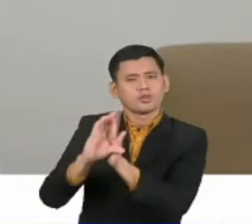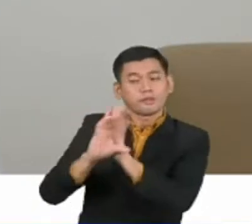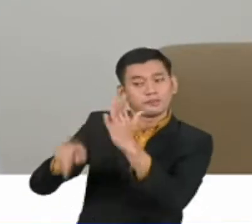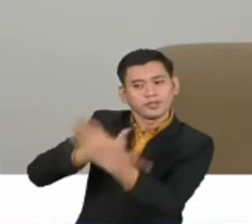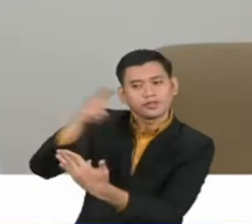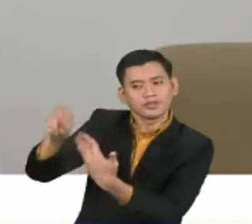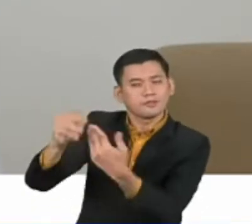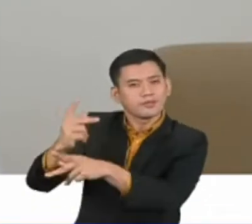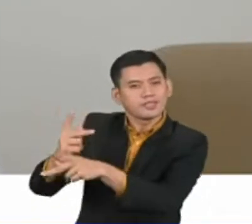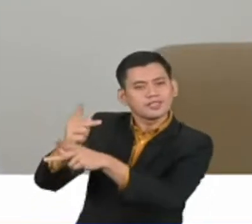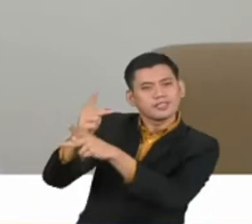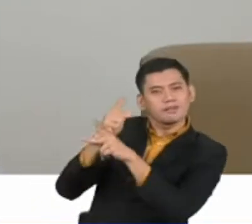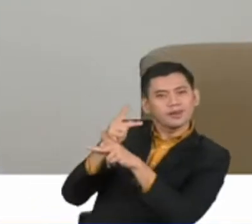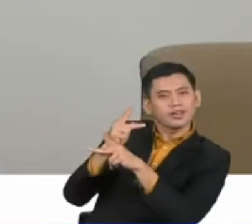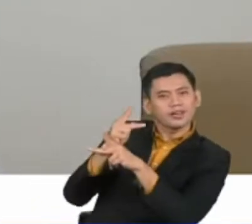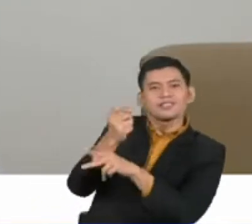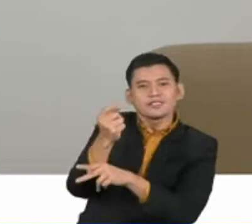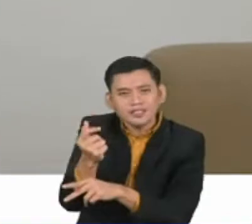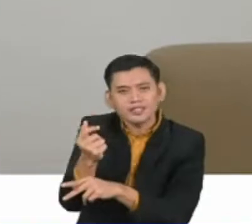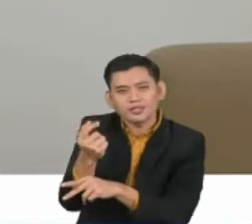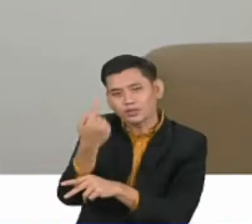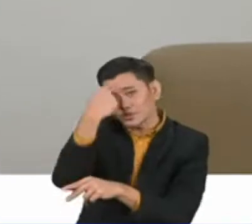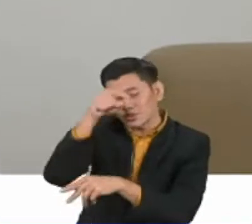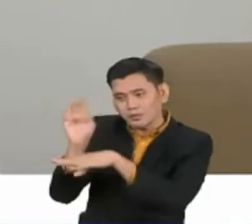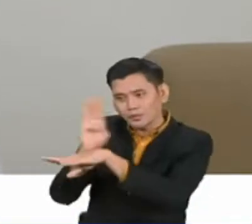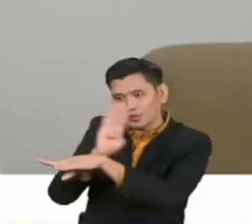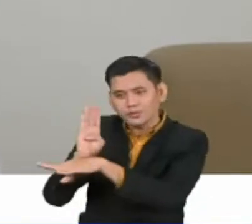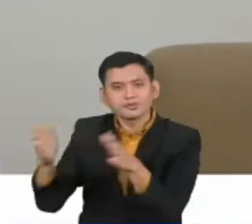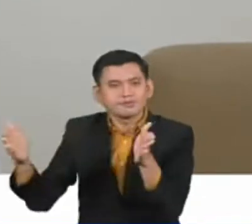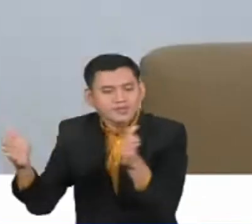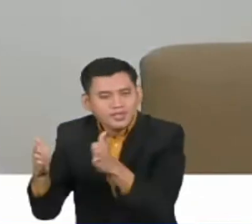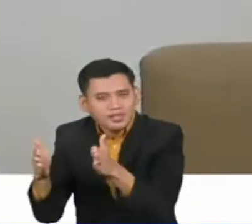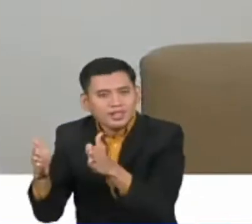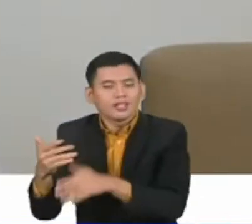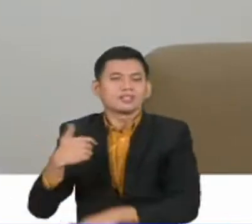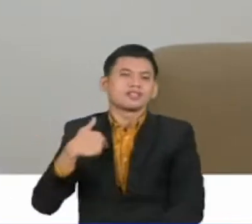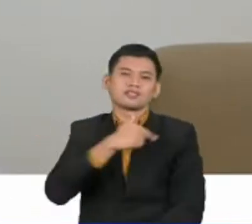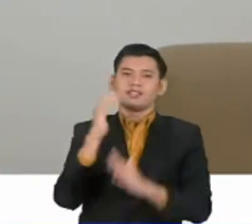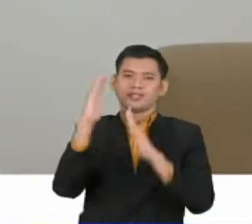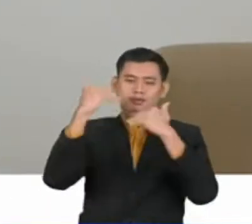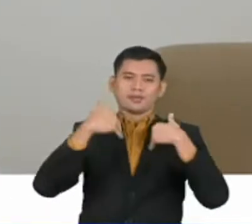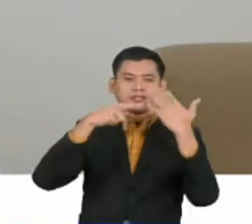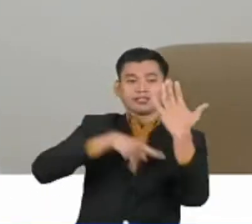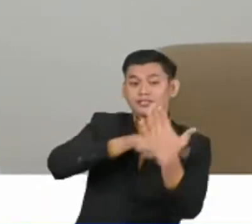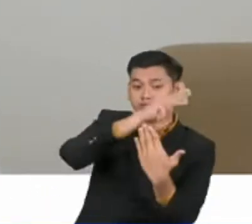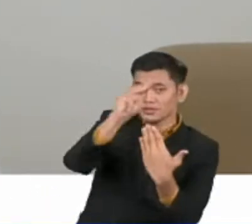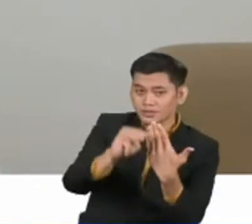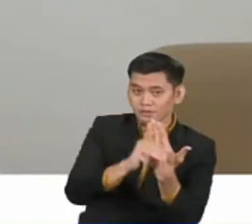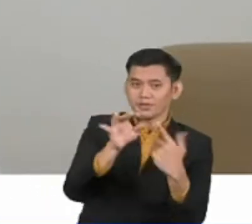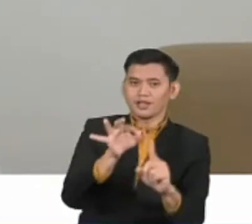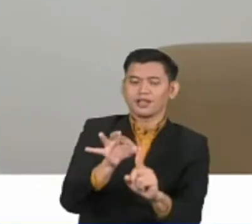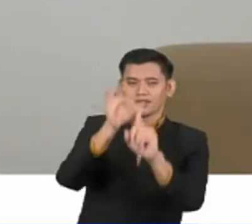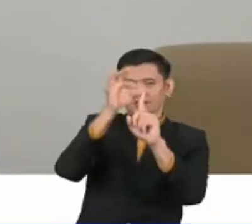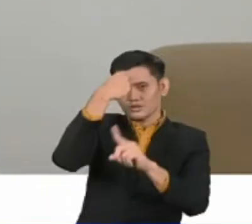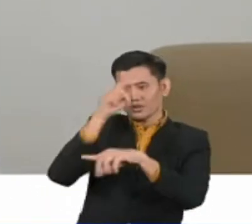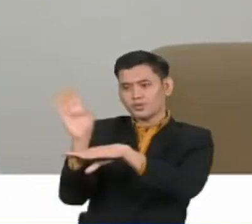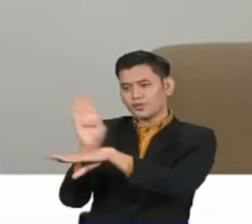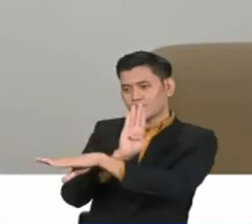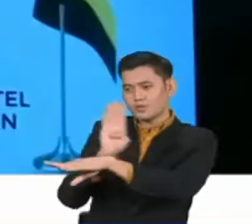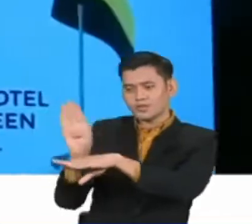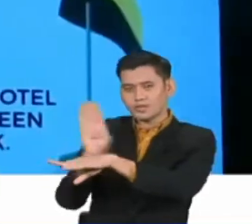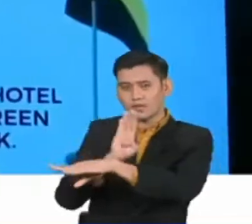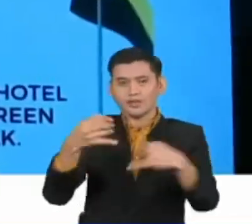pinjaman informal dan mikro. Ada skim SPIM. Now, kita harap ada satu skim khas untuk usahawan online.